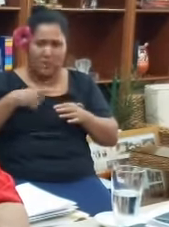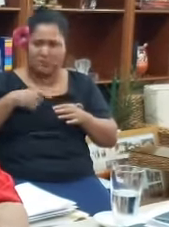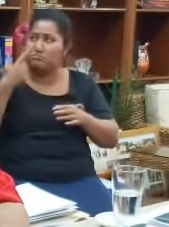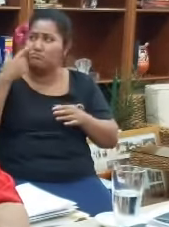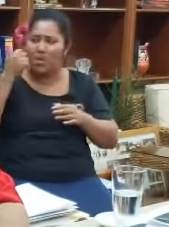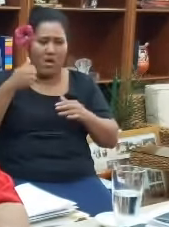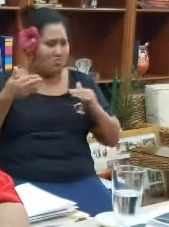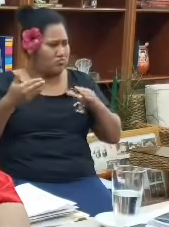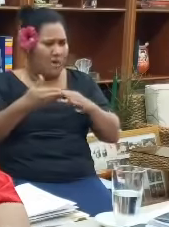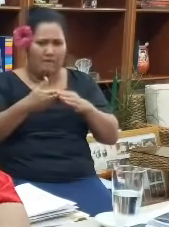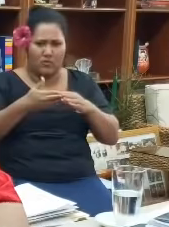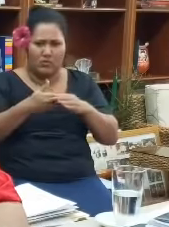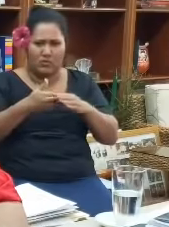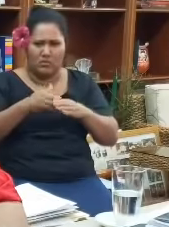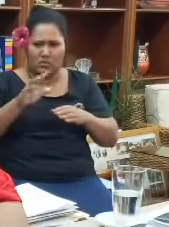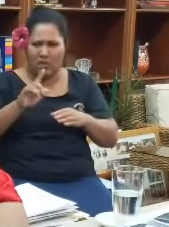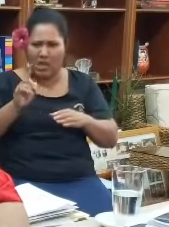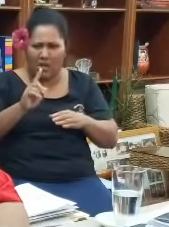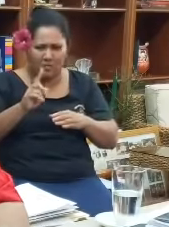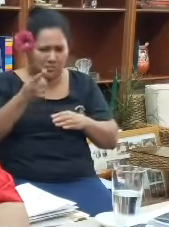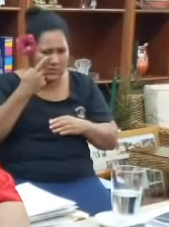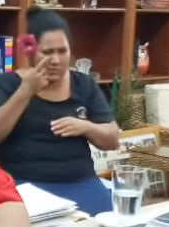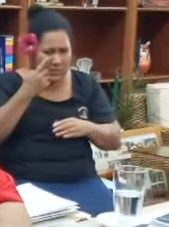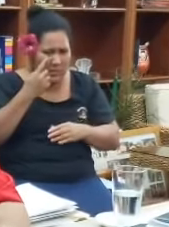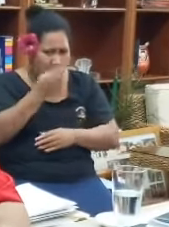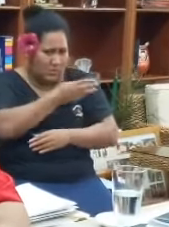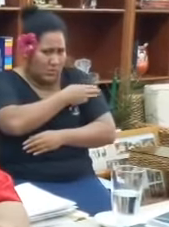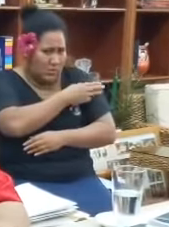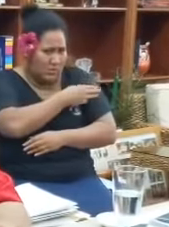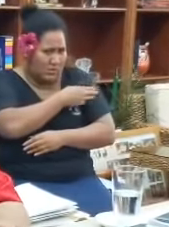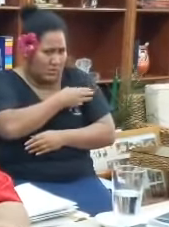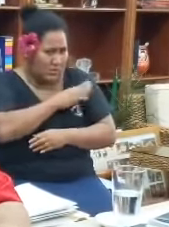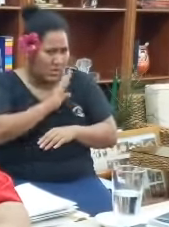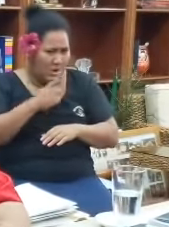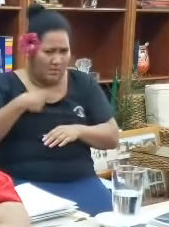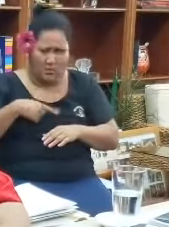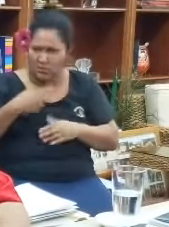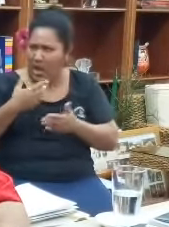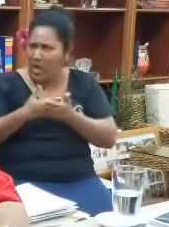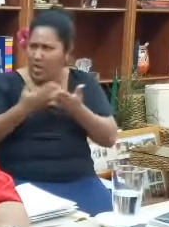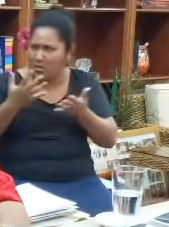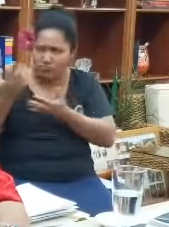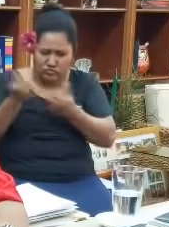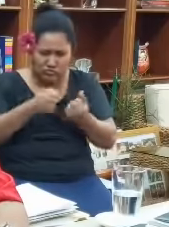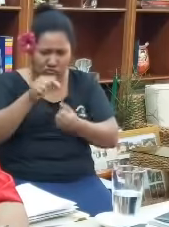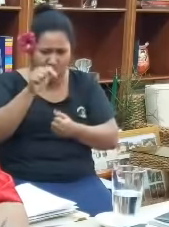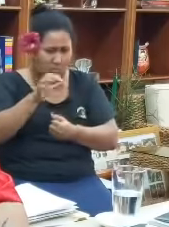manu tanga luenga o leo leo. Ile malu al pui pui ngā ufi mai o mea nei tono tato watu no.